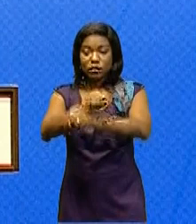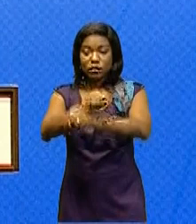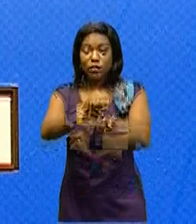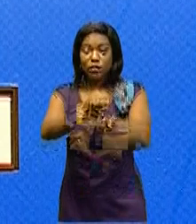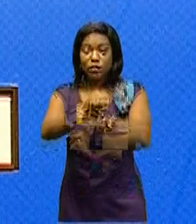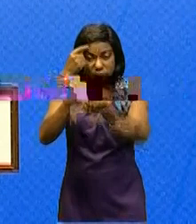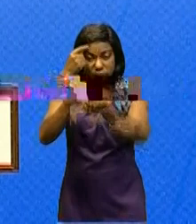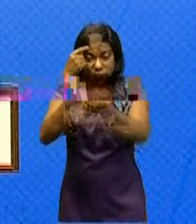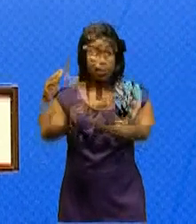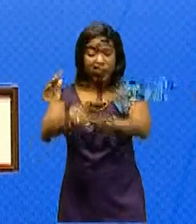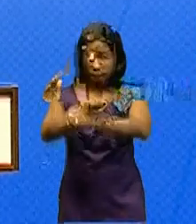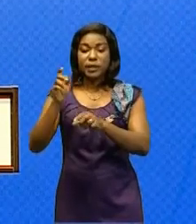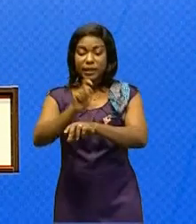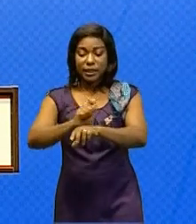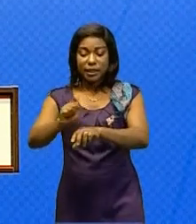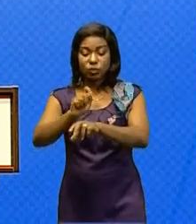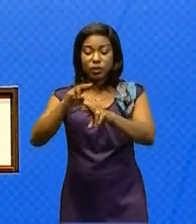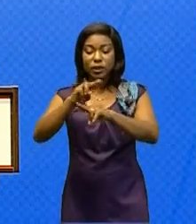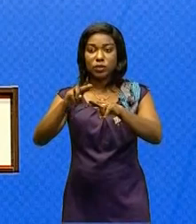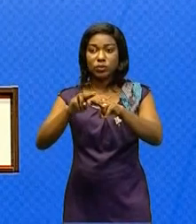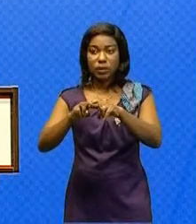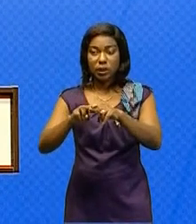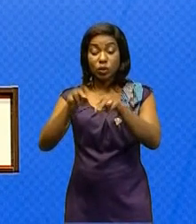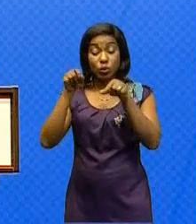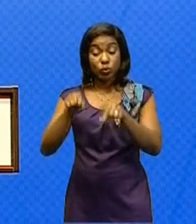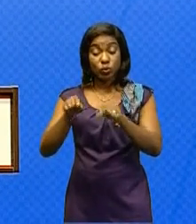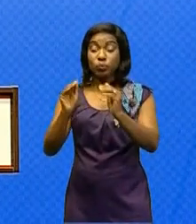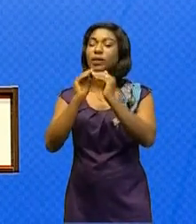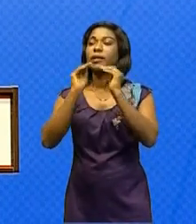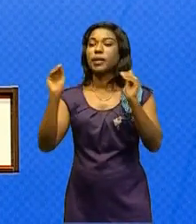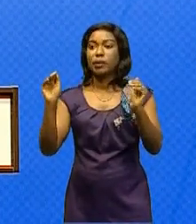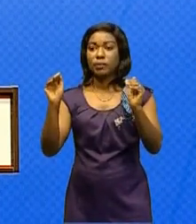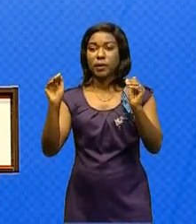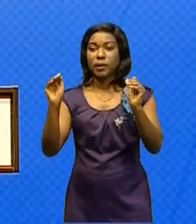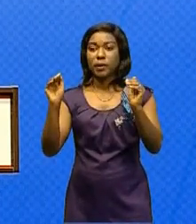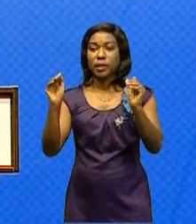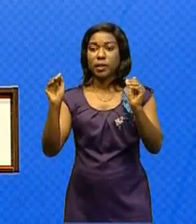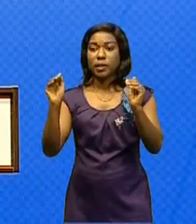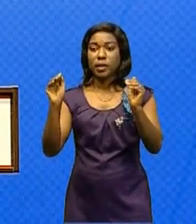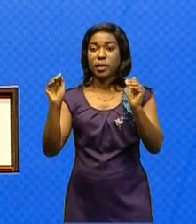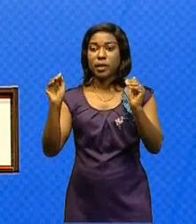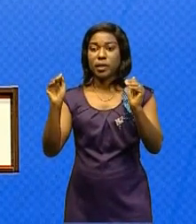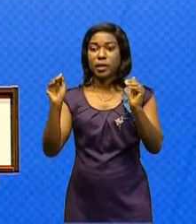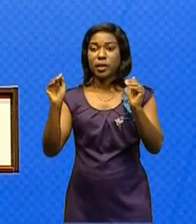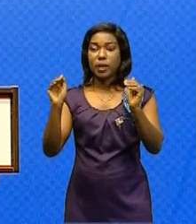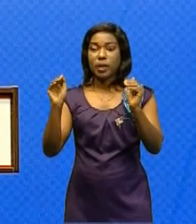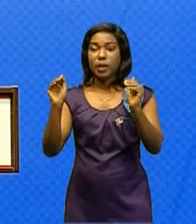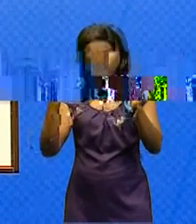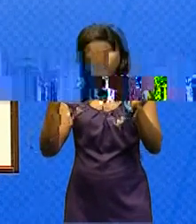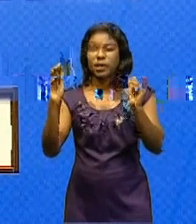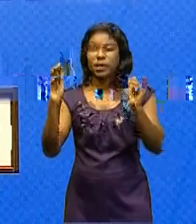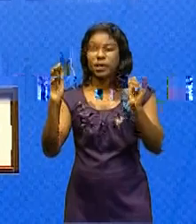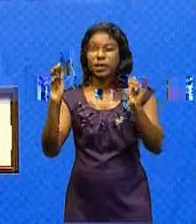territoires nationaux, qui restent généralement calmes. L'état d'esprit de la population a